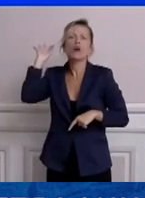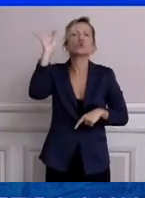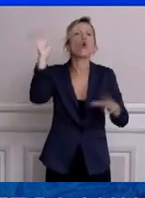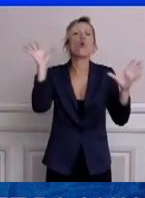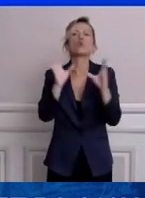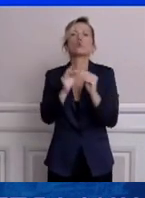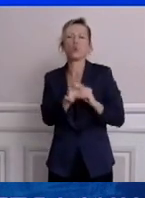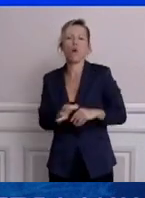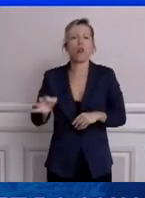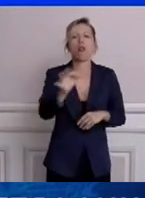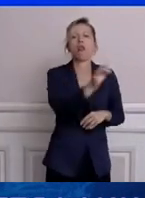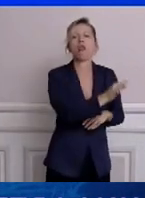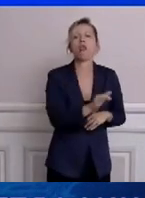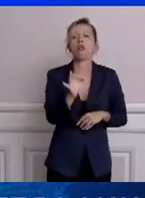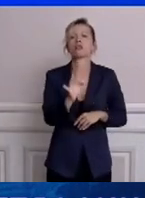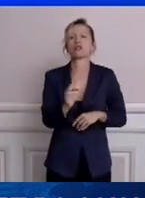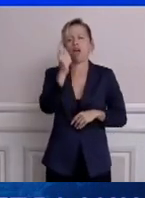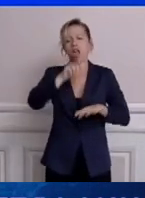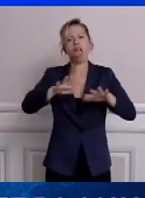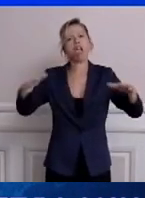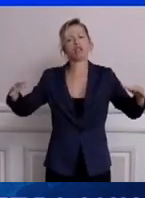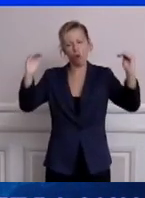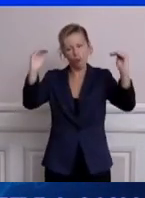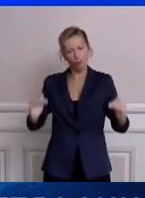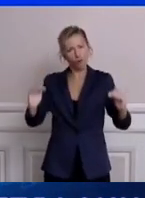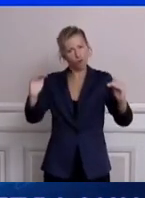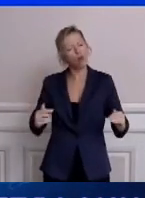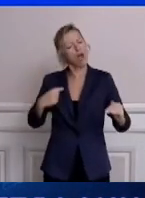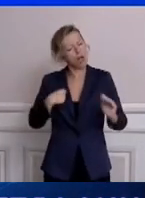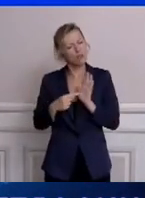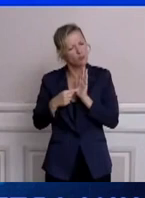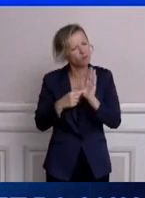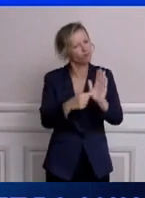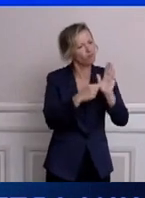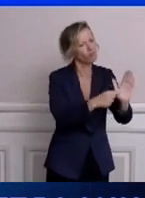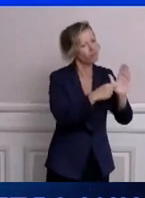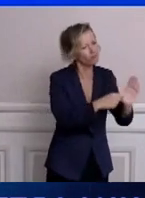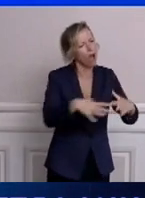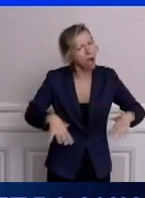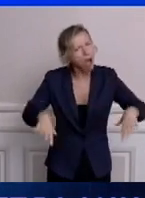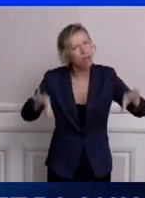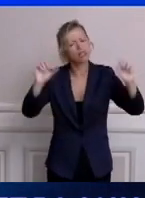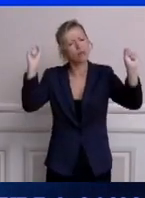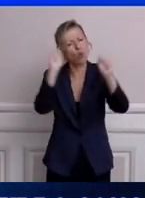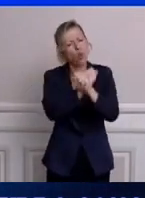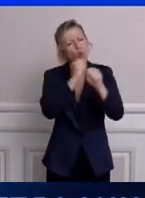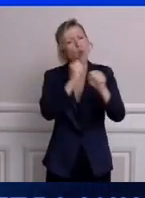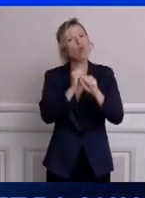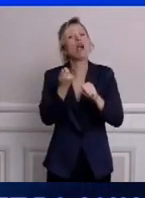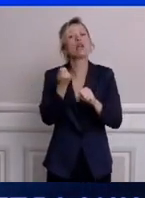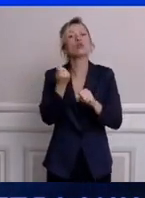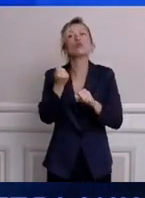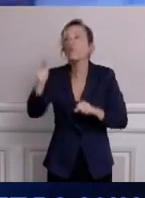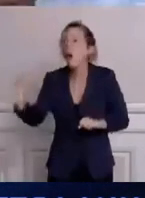Αιγαίου. Παραθέτονται τα συγκεκριμένα έργα τα οποία έχουμε δρομολογήσει, αλλά και οι χρηματοδοτικοί πόροι που θα το